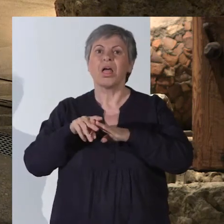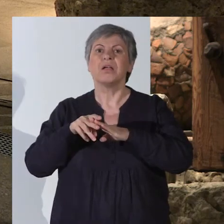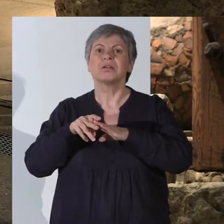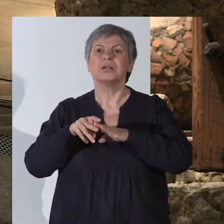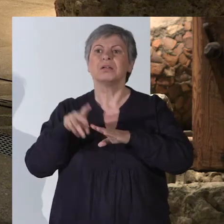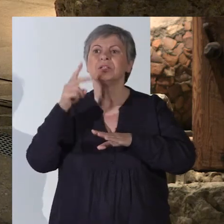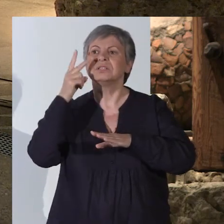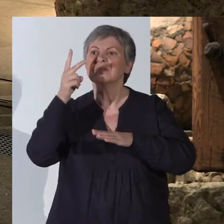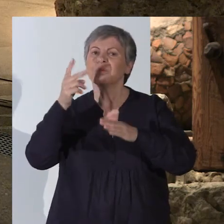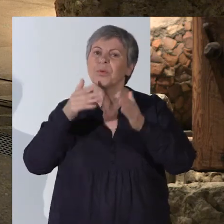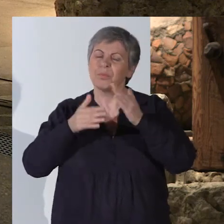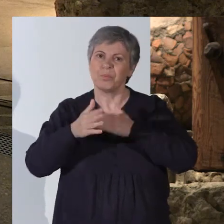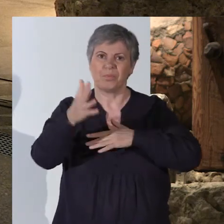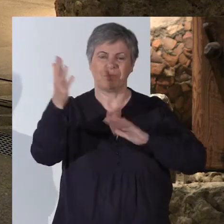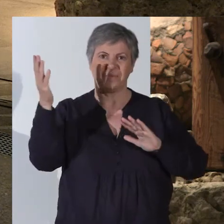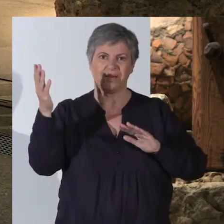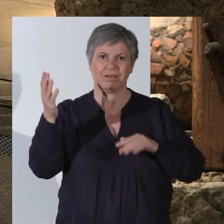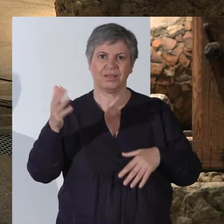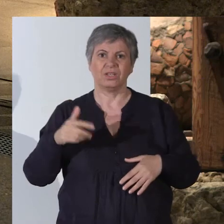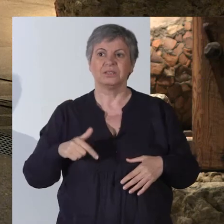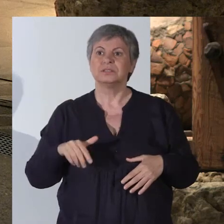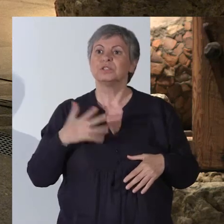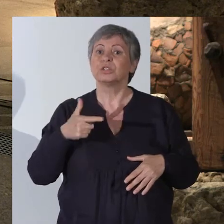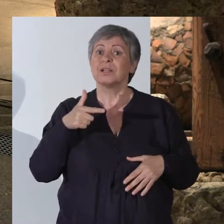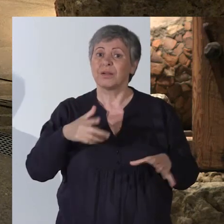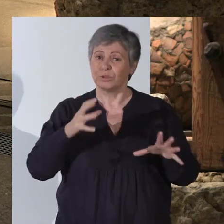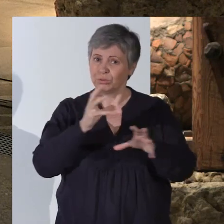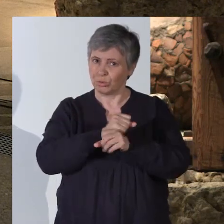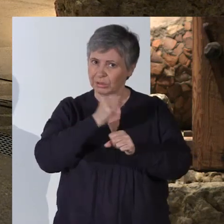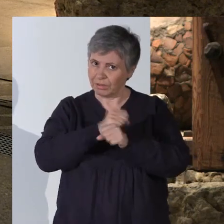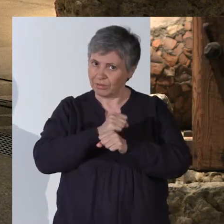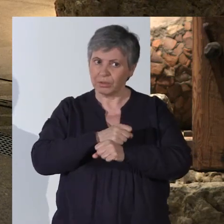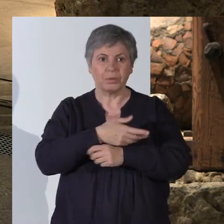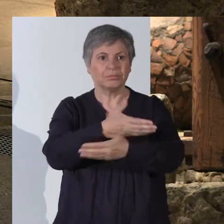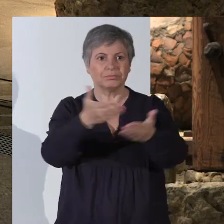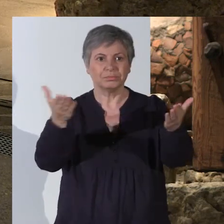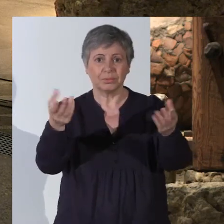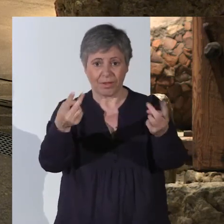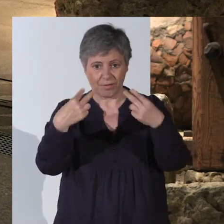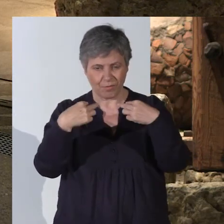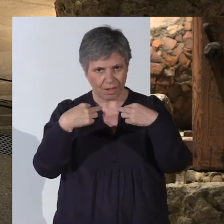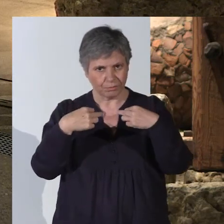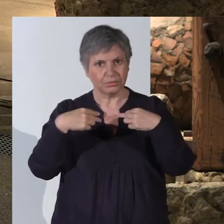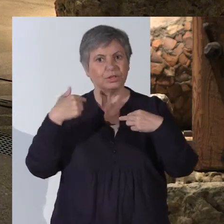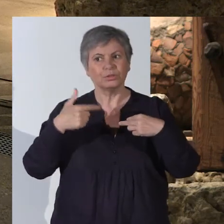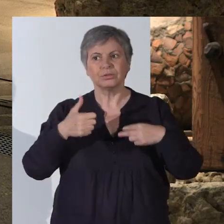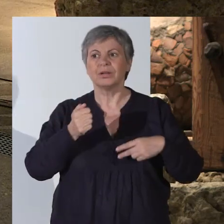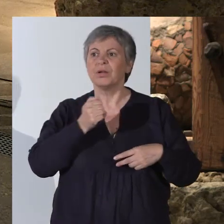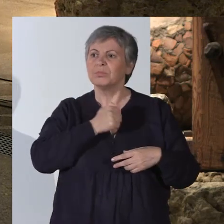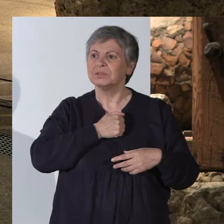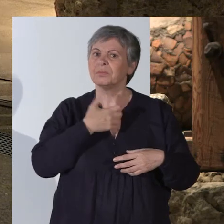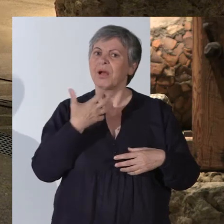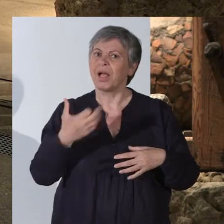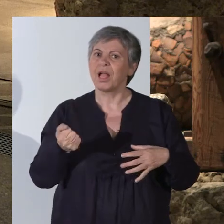μα παραπέρα όταν αυτό καταφέρνουμε να το περάσουμε και στους θεατές θεωρούμε ότι έχουμε